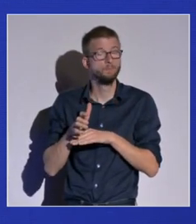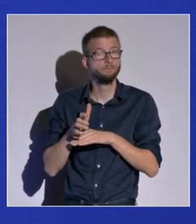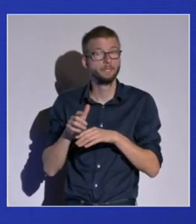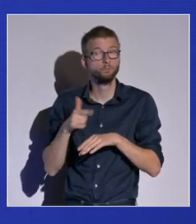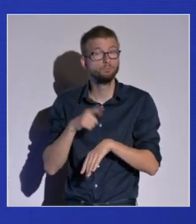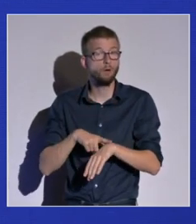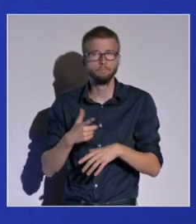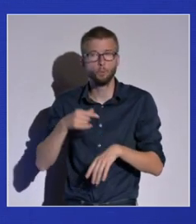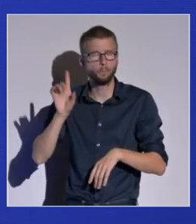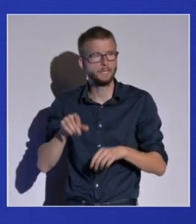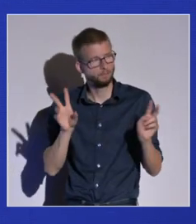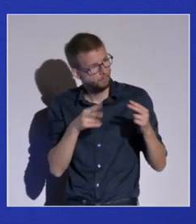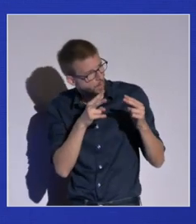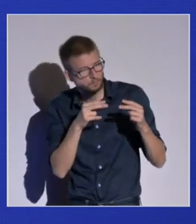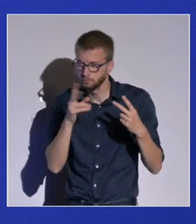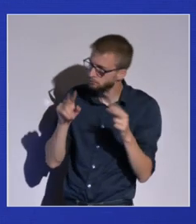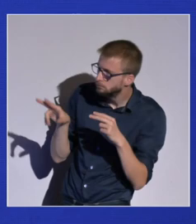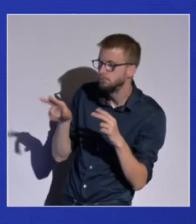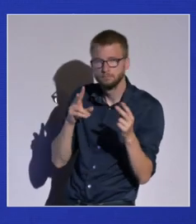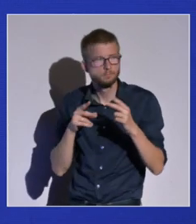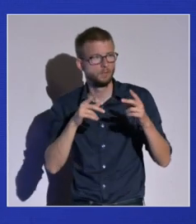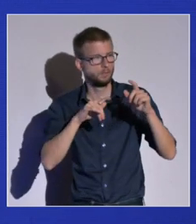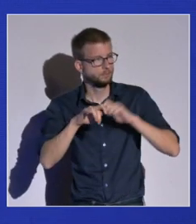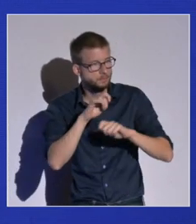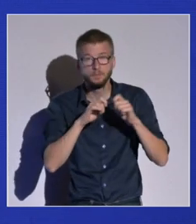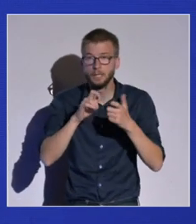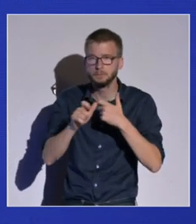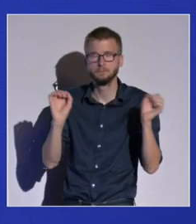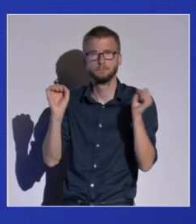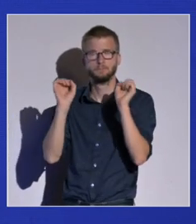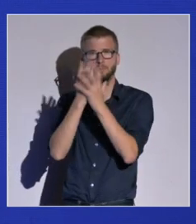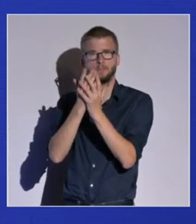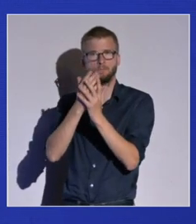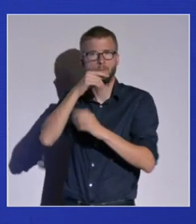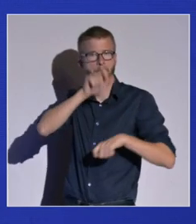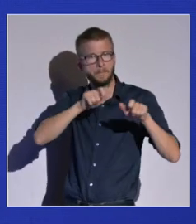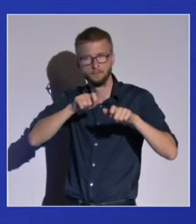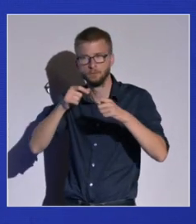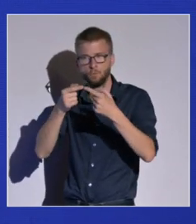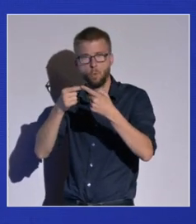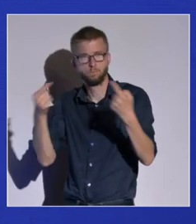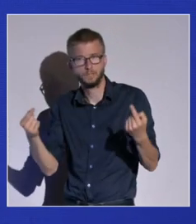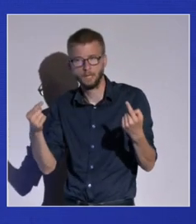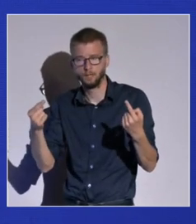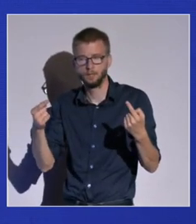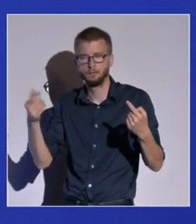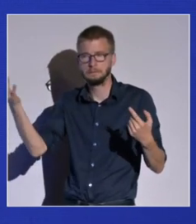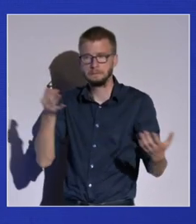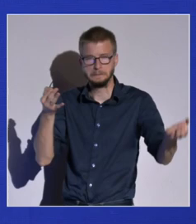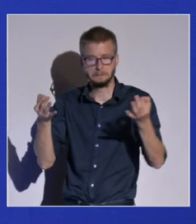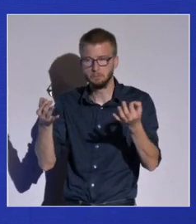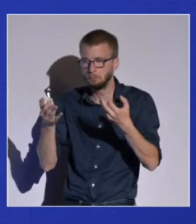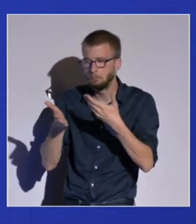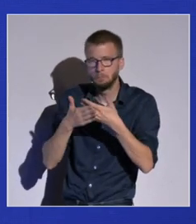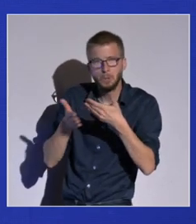Et c'était très surprenant parce que des gens totalement opposés en venaient à dire des choses assez semblables